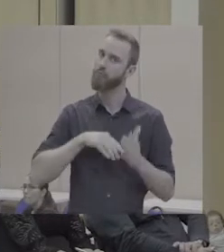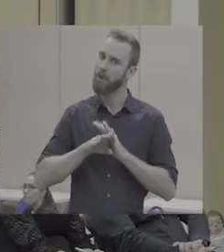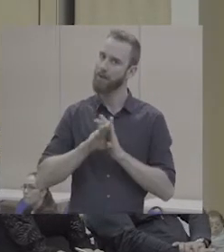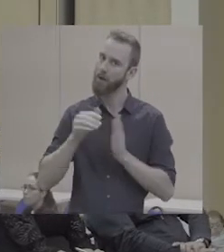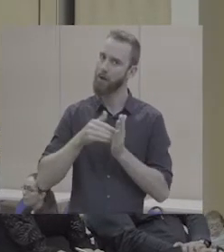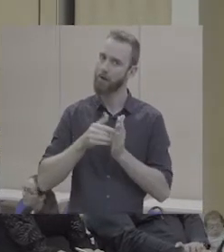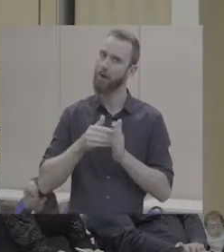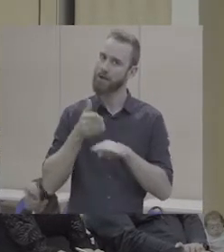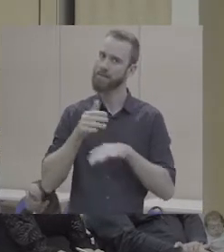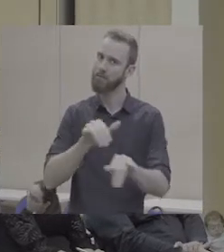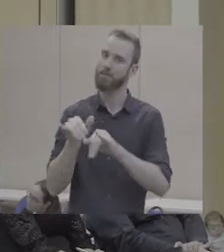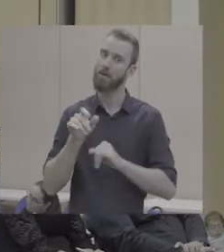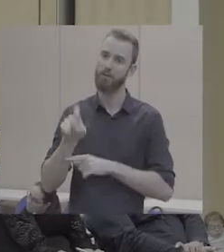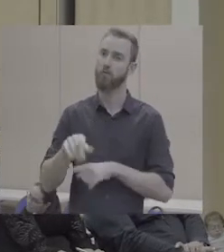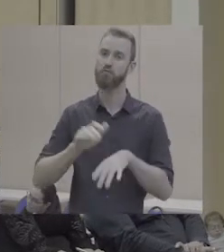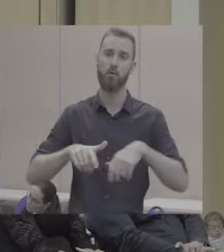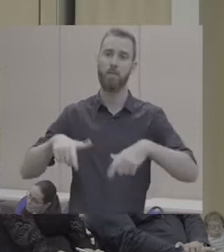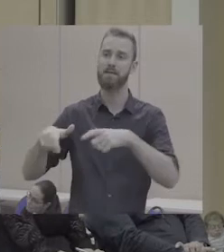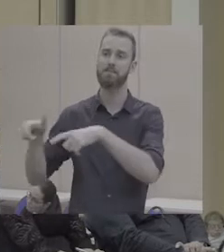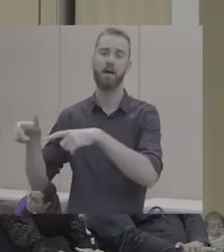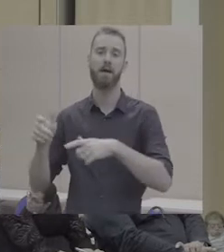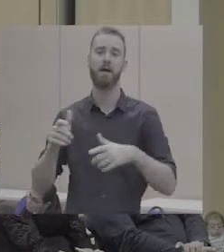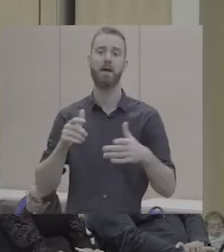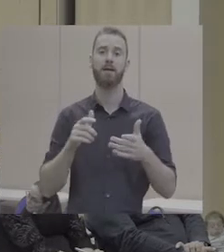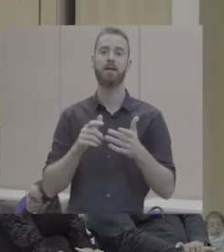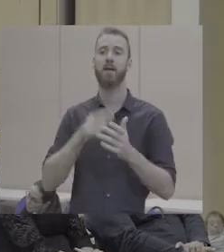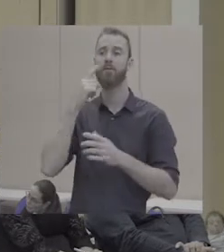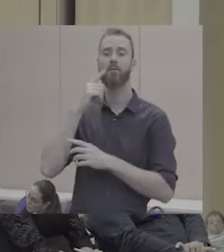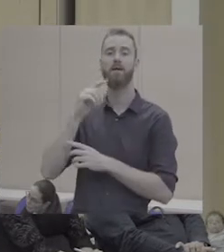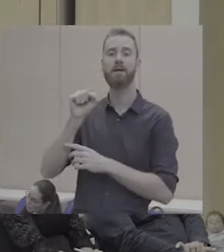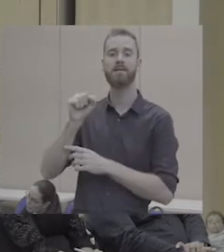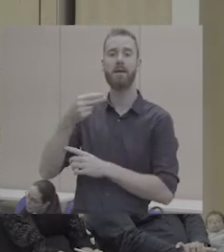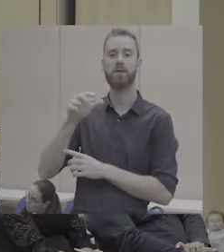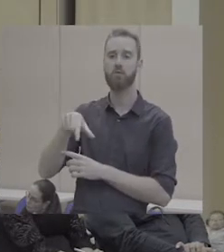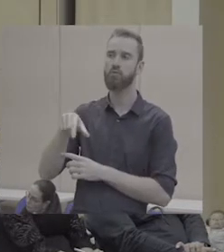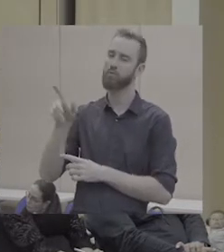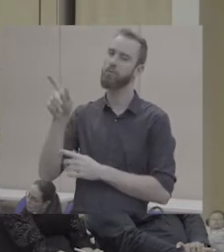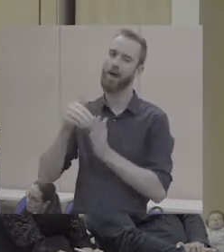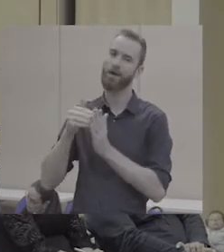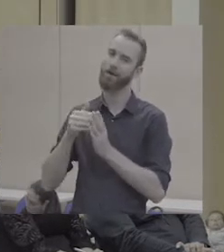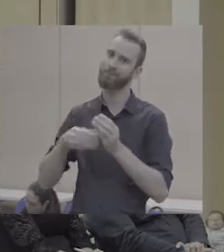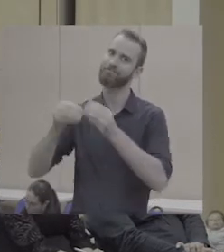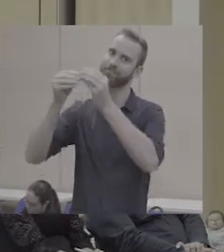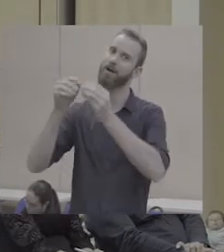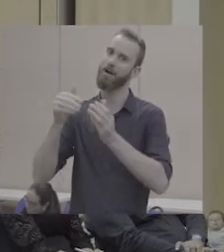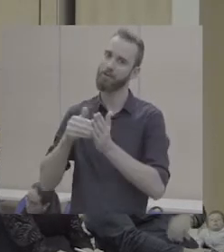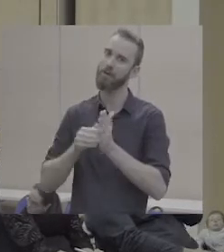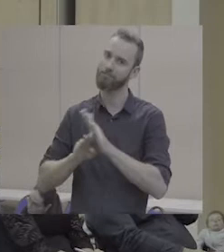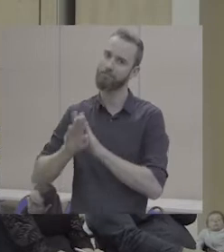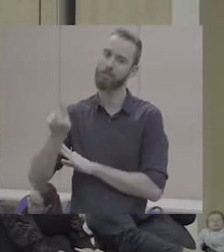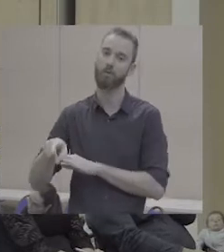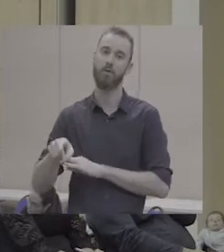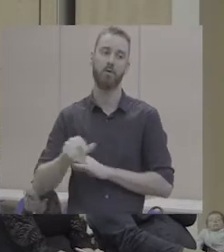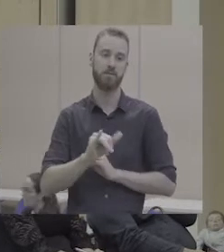améliorer l'accessibilité universelle, même dans les bâtiments, quand on suit les prescriptions de la SHQ, il y a encore mieux à faire. Puis collectivement, on